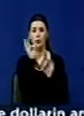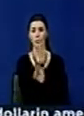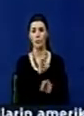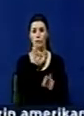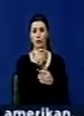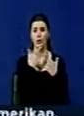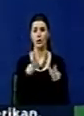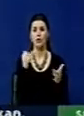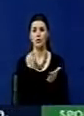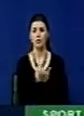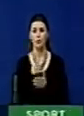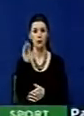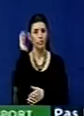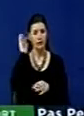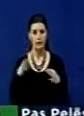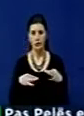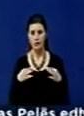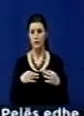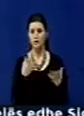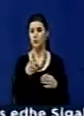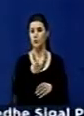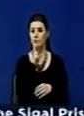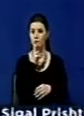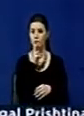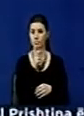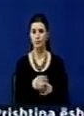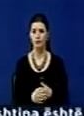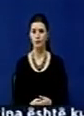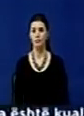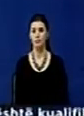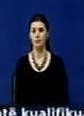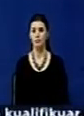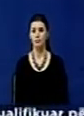e licencuar në Ministrinë e Shëndetësisë. Çka mund të na thoni për këtë temë?